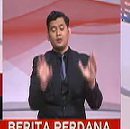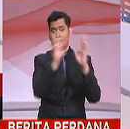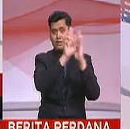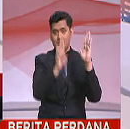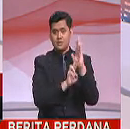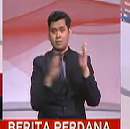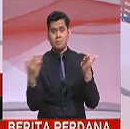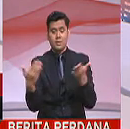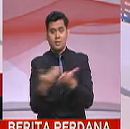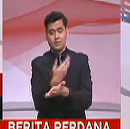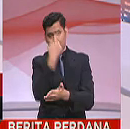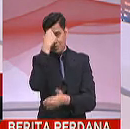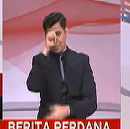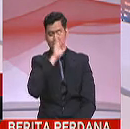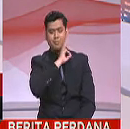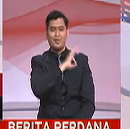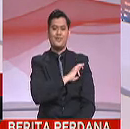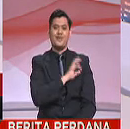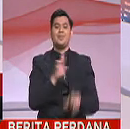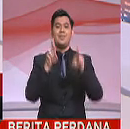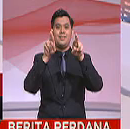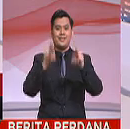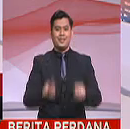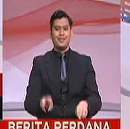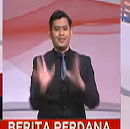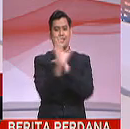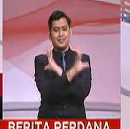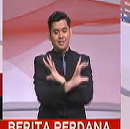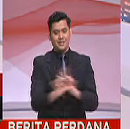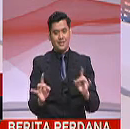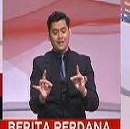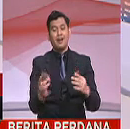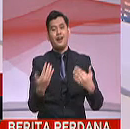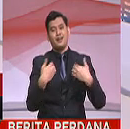rakyat Sarawak. Wartawan Monica Gary ada laporannya.